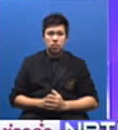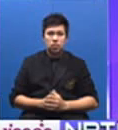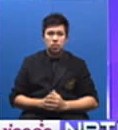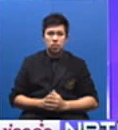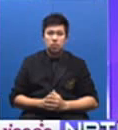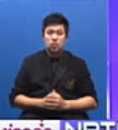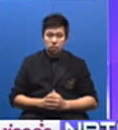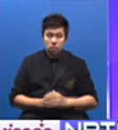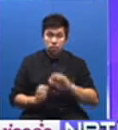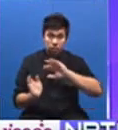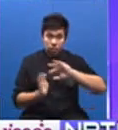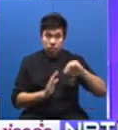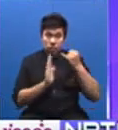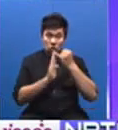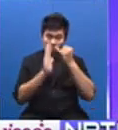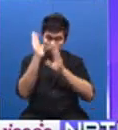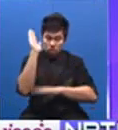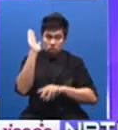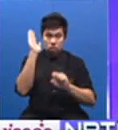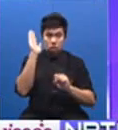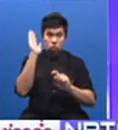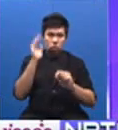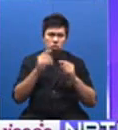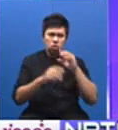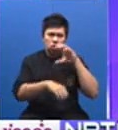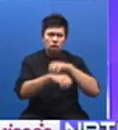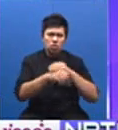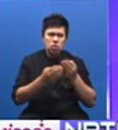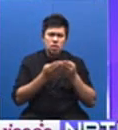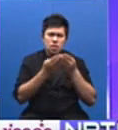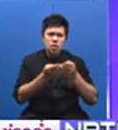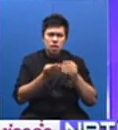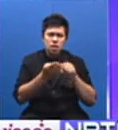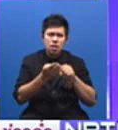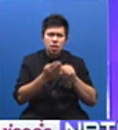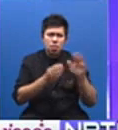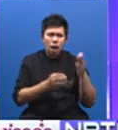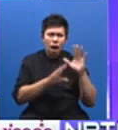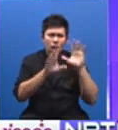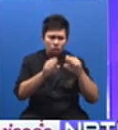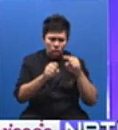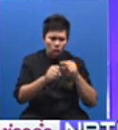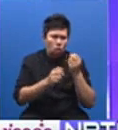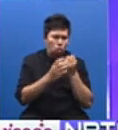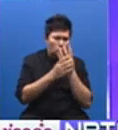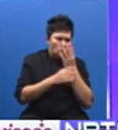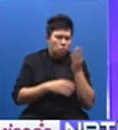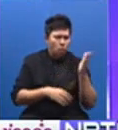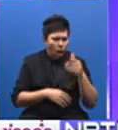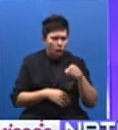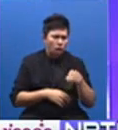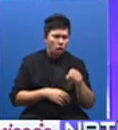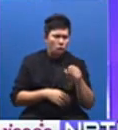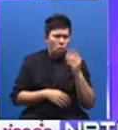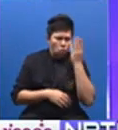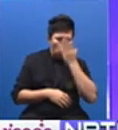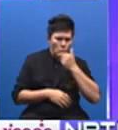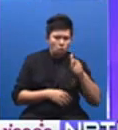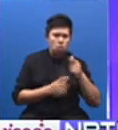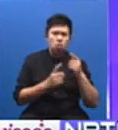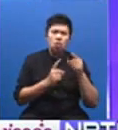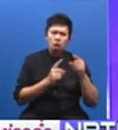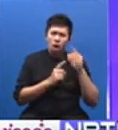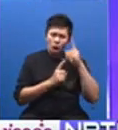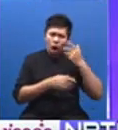ส่วนที่จังหวัดสตูลนะคะทางเจ้าหน้าที่ได้จับเรือประมงที่ดัดแปลงลักลอบขนปลากตูนและดอกไม้ทะเลเกือบ 200ตัวโดยเชื่อว่า